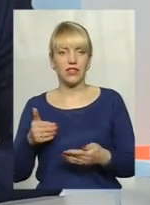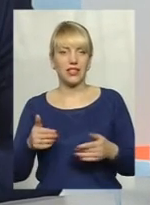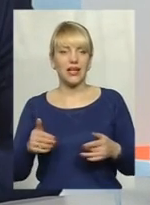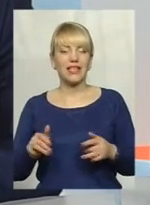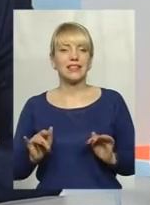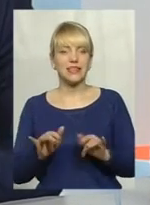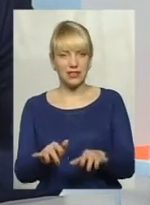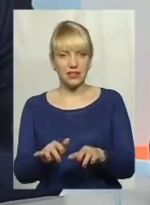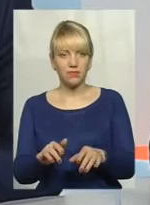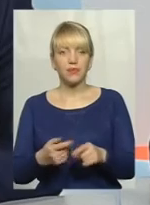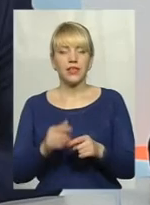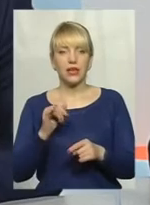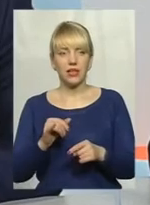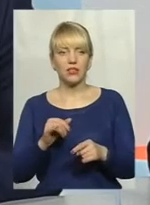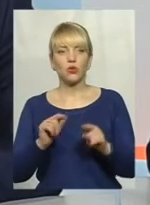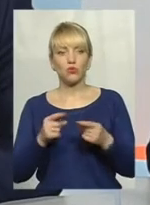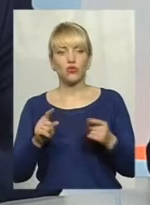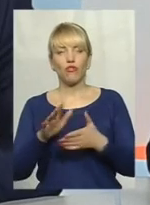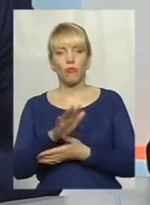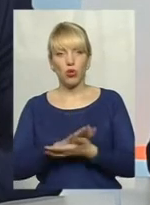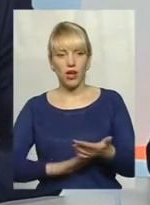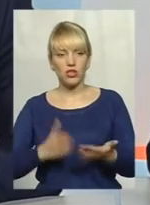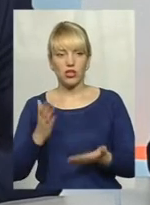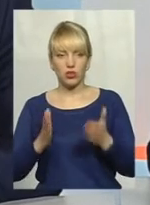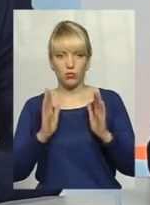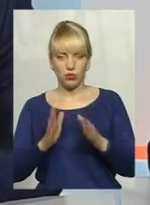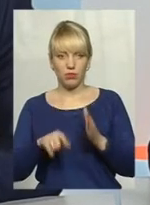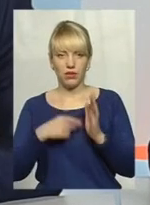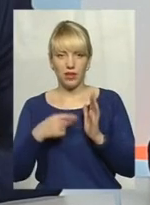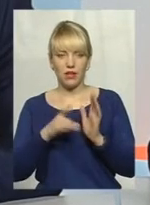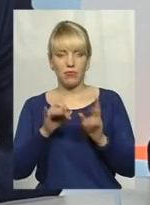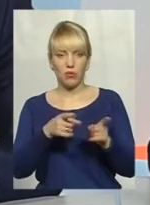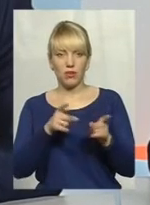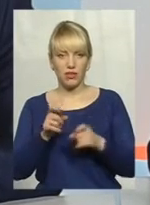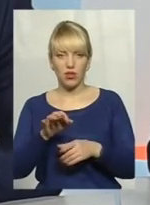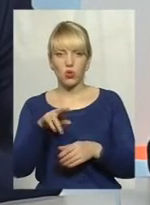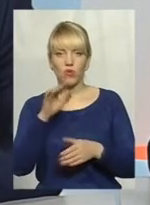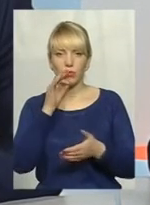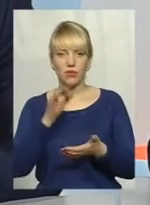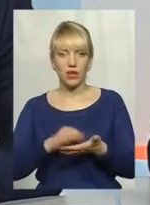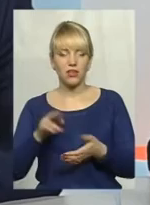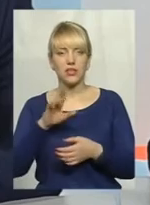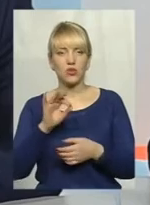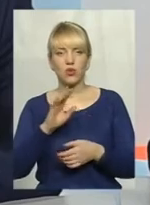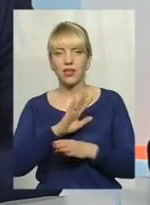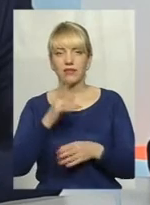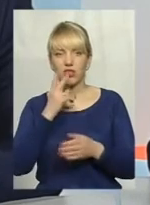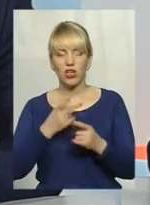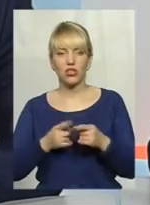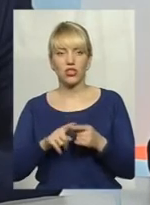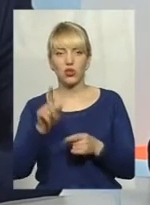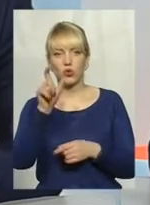дії. Тому що в подальшому, якщо стане питання про притягнення до відповідальності, все-таки, незважаючи, що